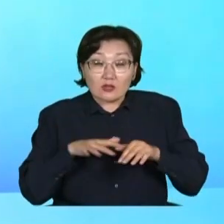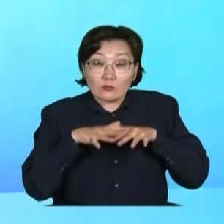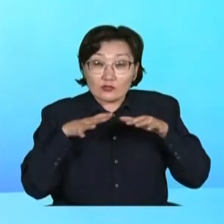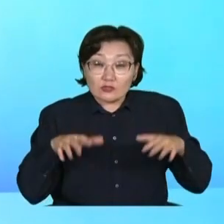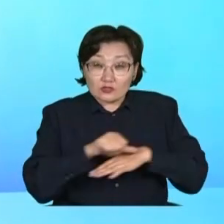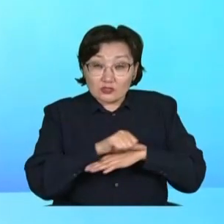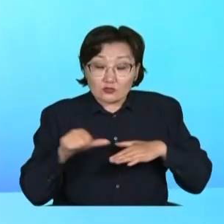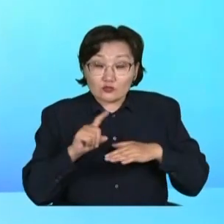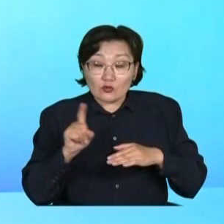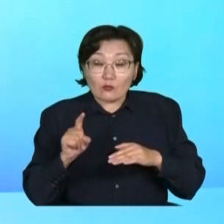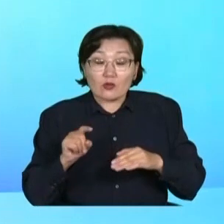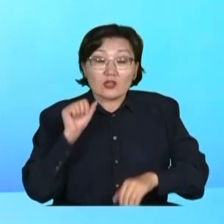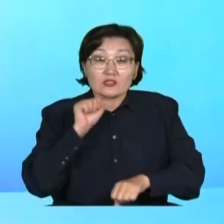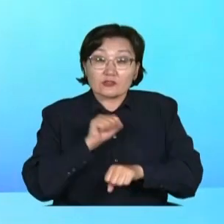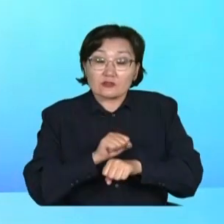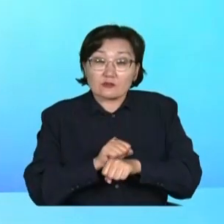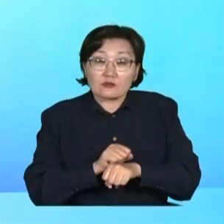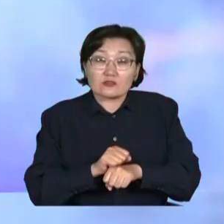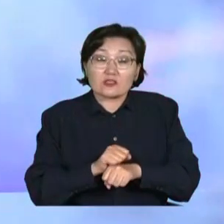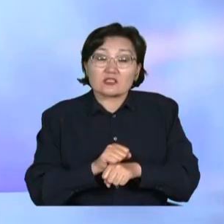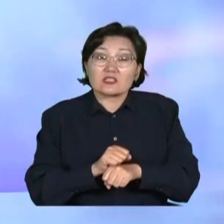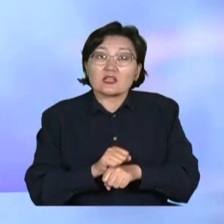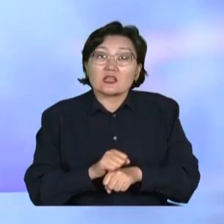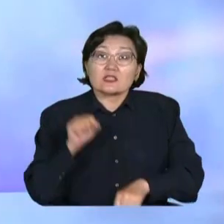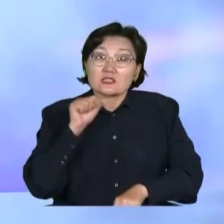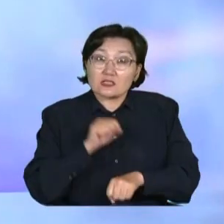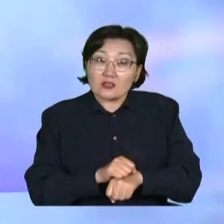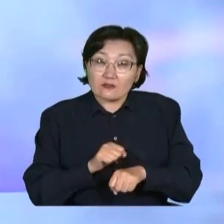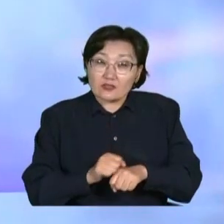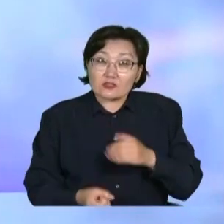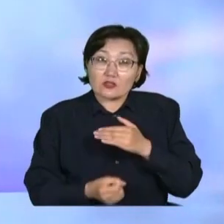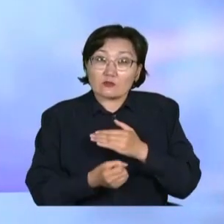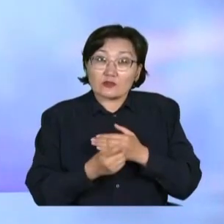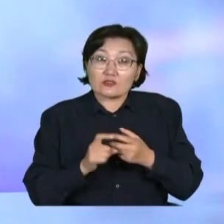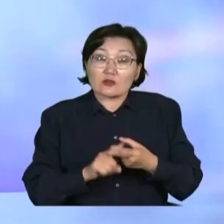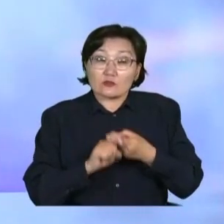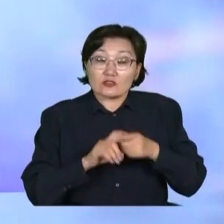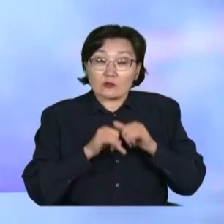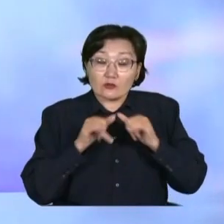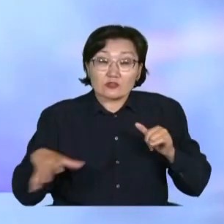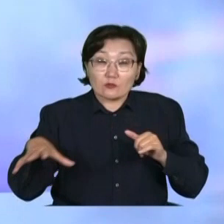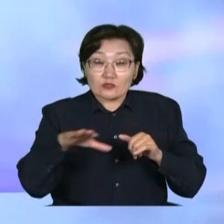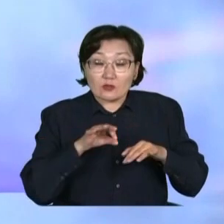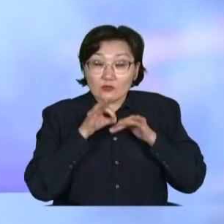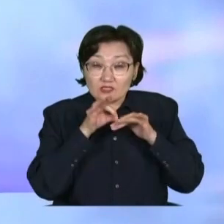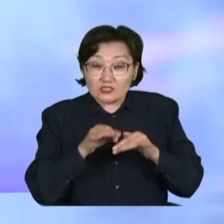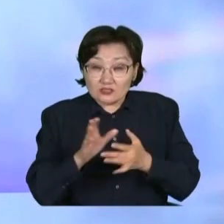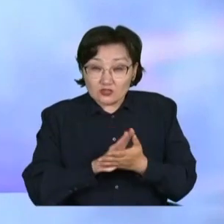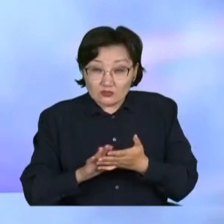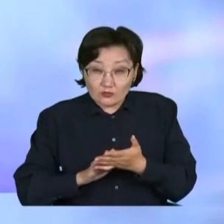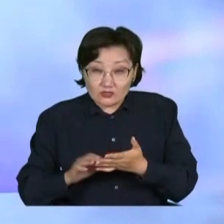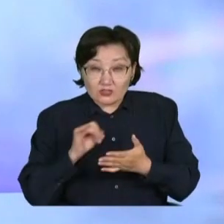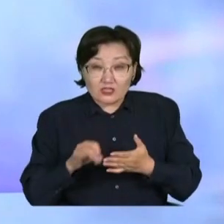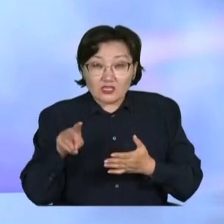чтобы исключить распространение возможных инфекционных заболеваний. Помимо обеззараживания на местах, также проводят дезинсекцию